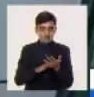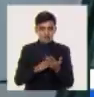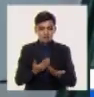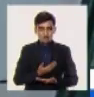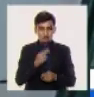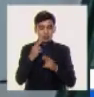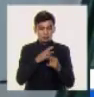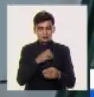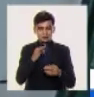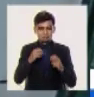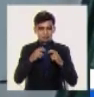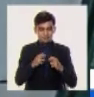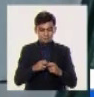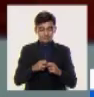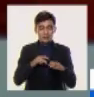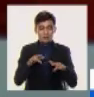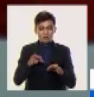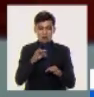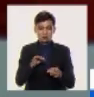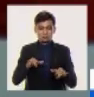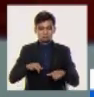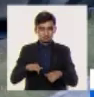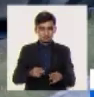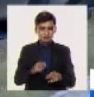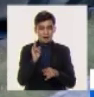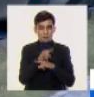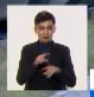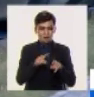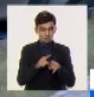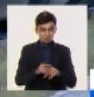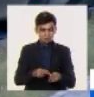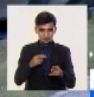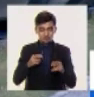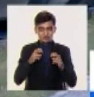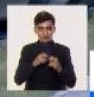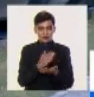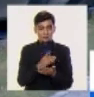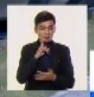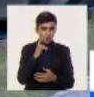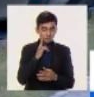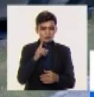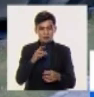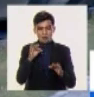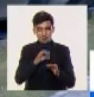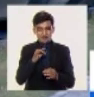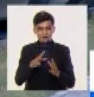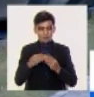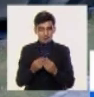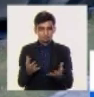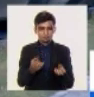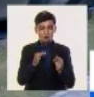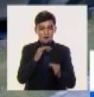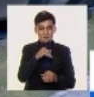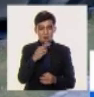жителей и расследуют дело по статье «Мошенничество». Вот по сумме жастарды қолдау қоры. Данный фонд получал